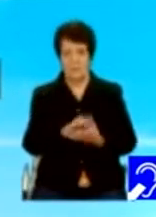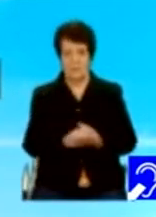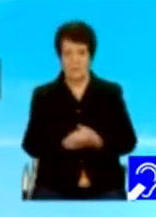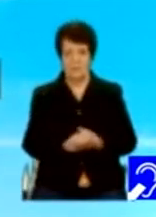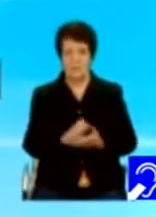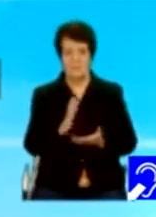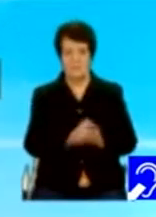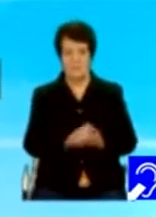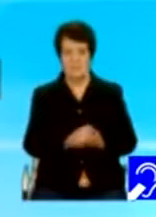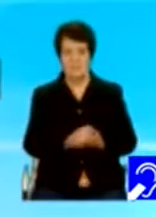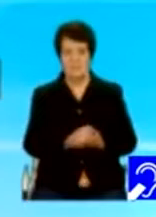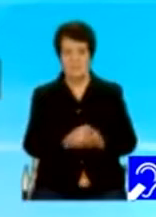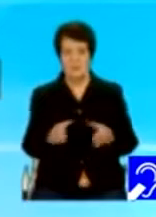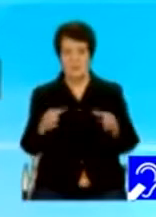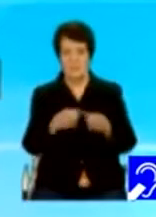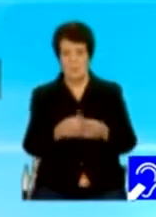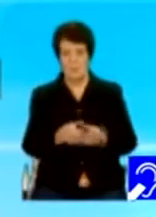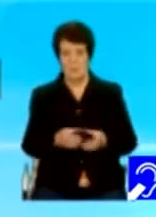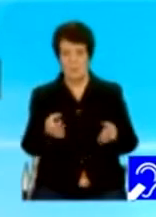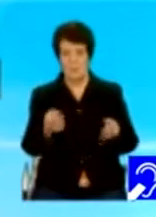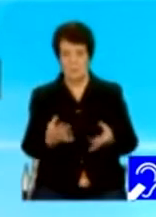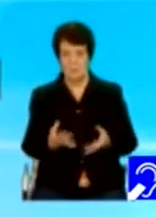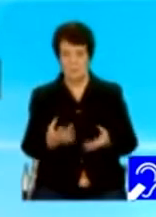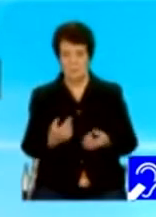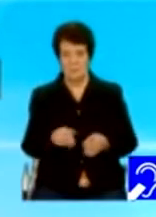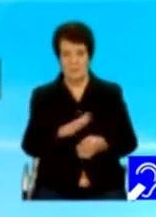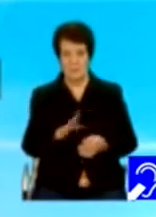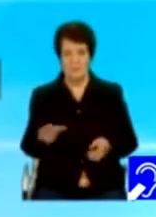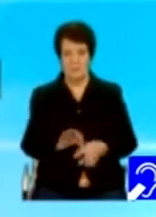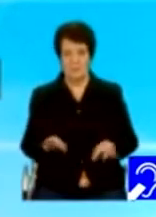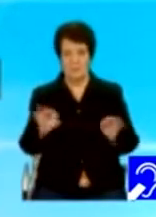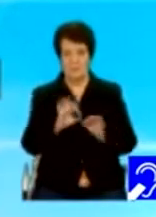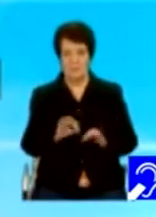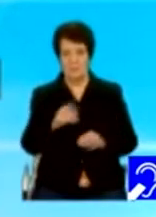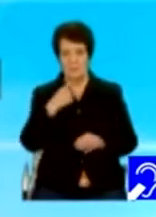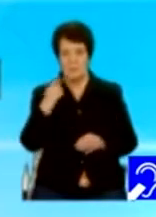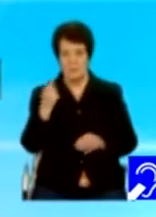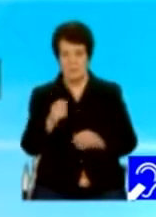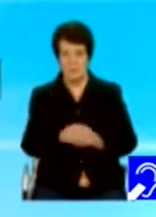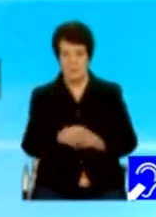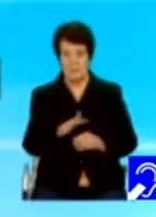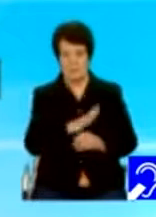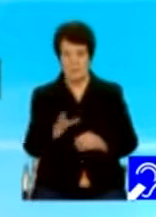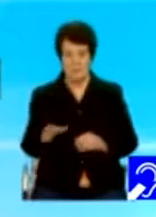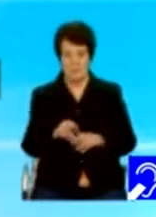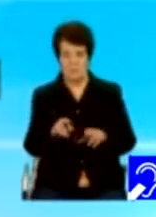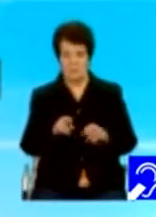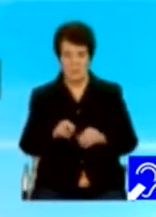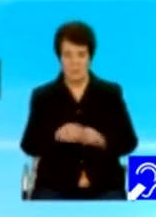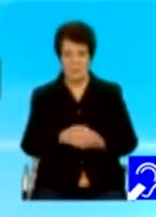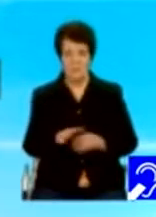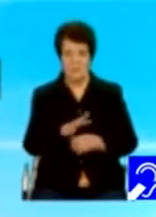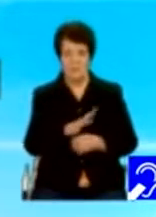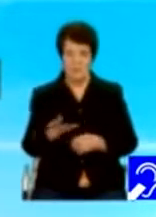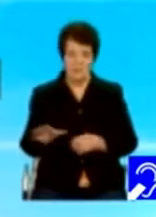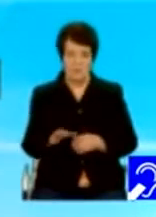partid politic tânăr, suntem un partid politic proaspăt, care nu am fost niciodată implicați în politică. Nu am fost în Parlament, nu